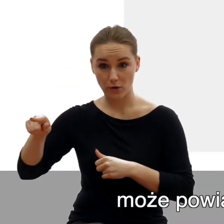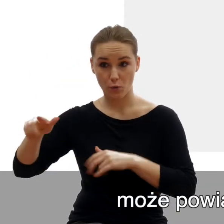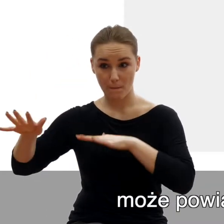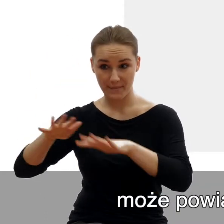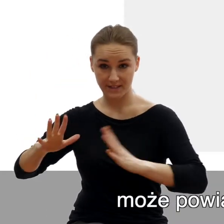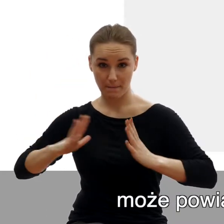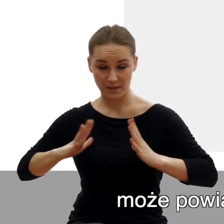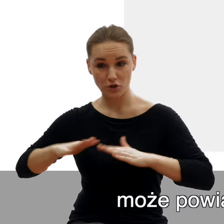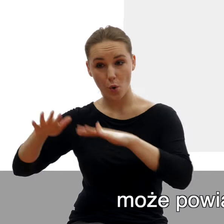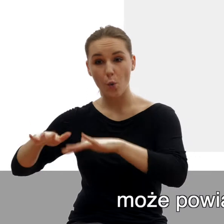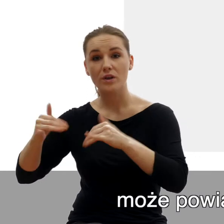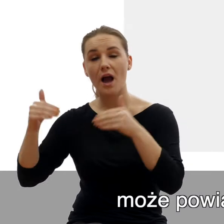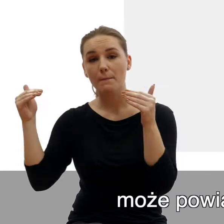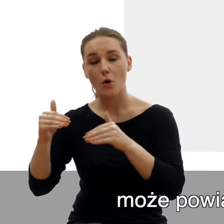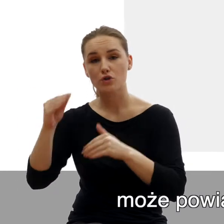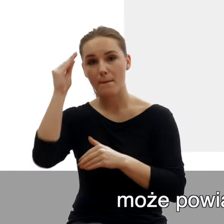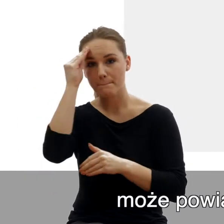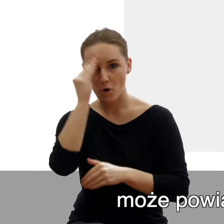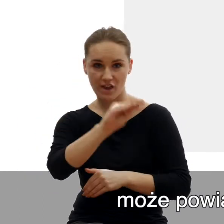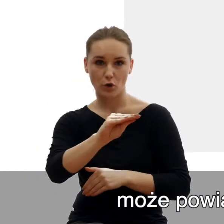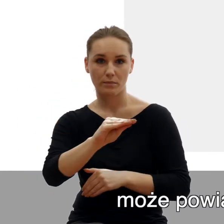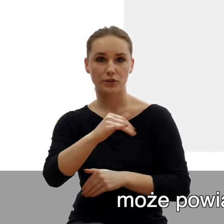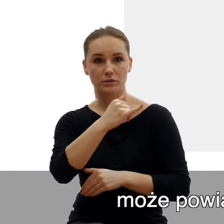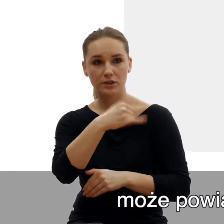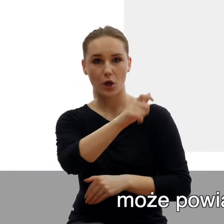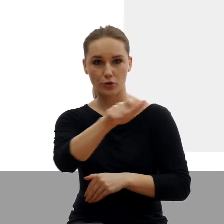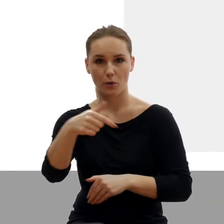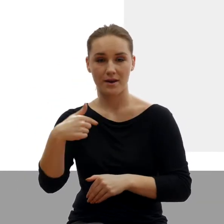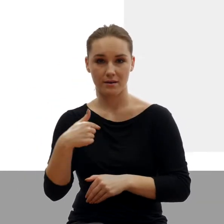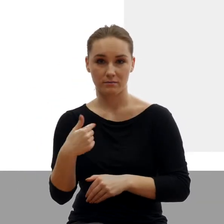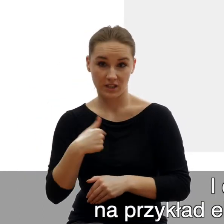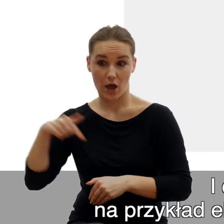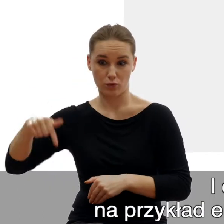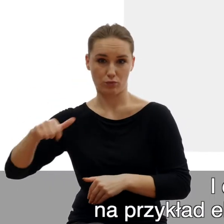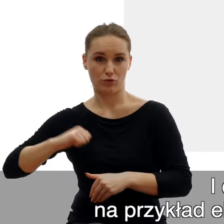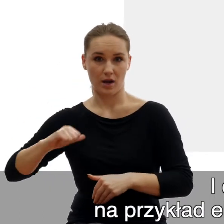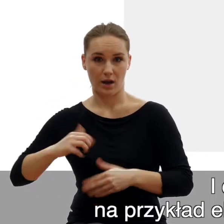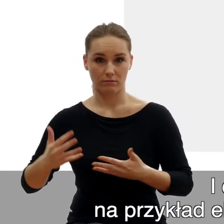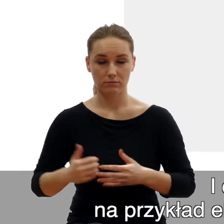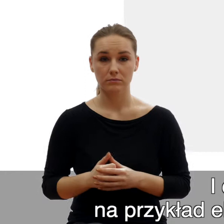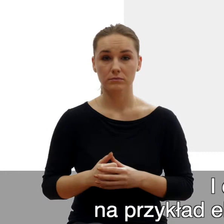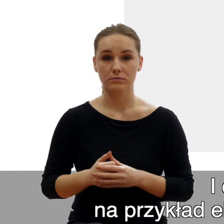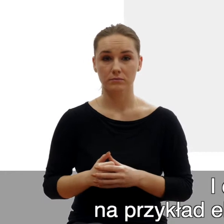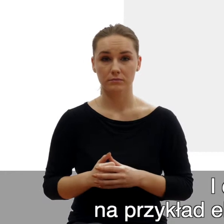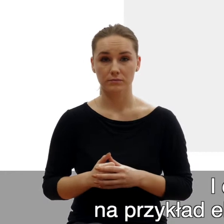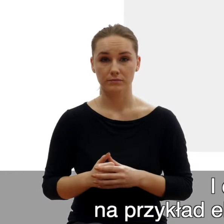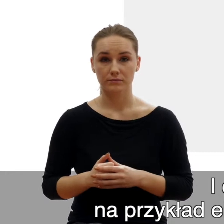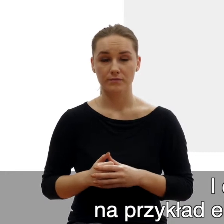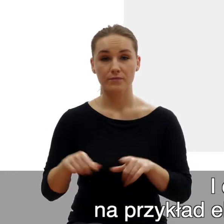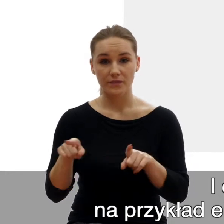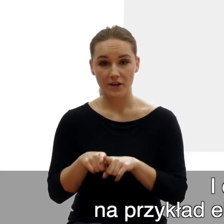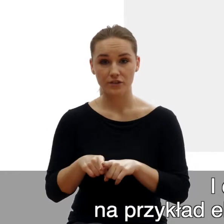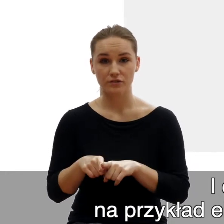powiadomić innych o tym, że tam się znalazł, i coś, co może być narzędziem, na